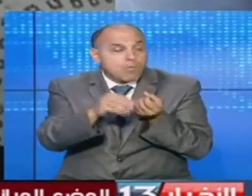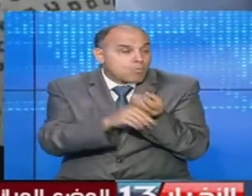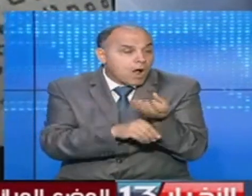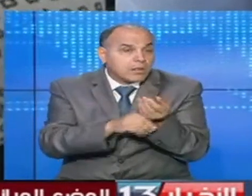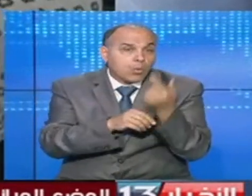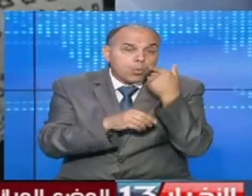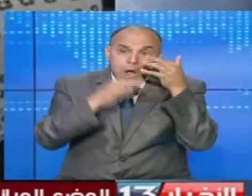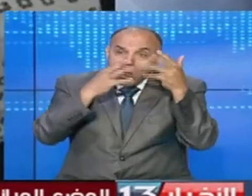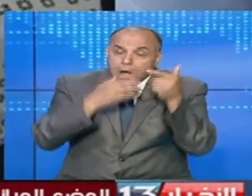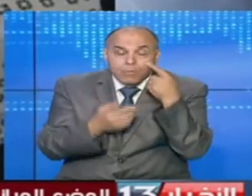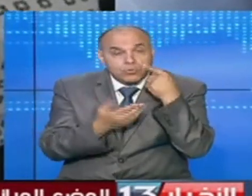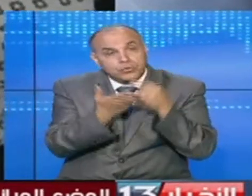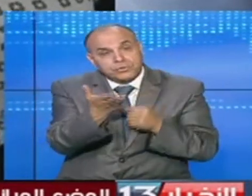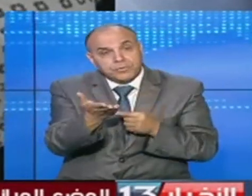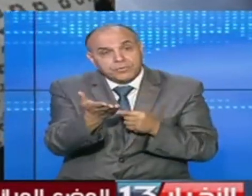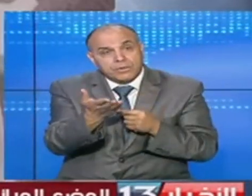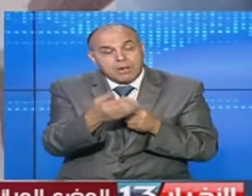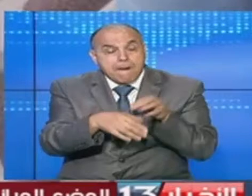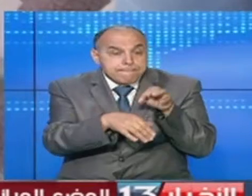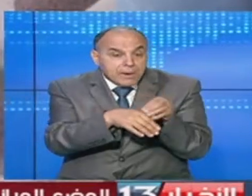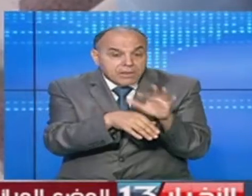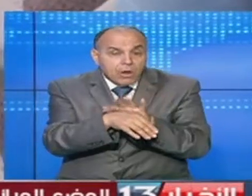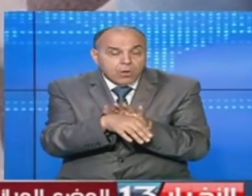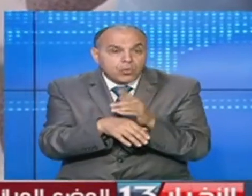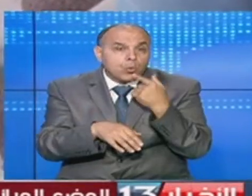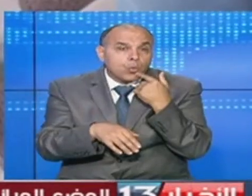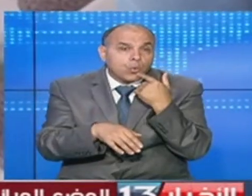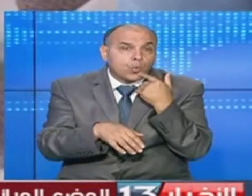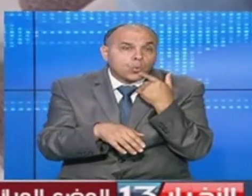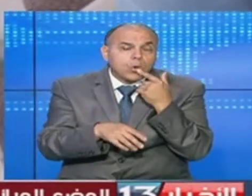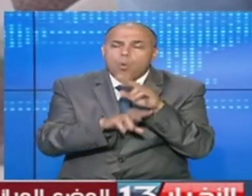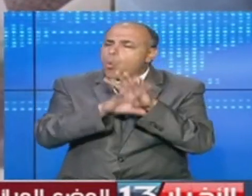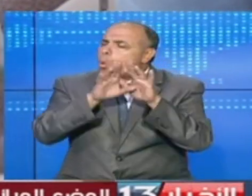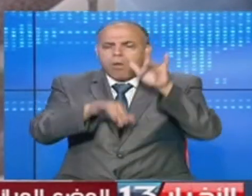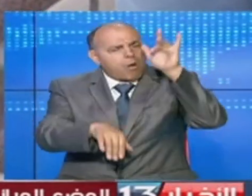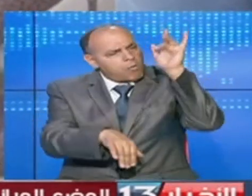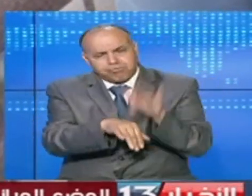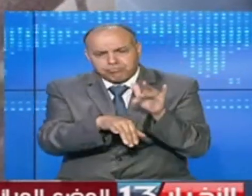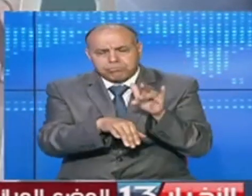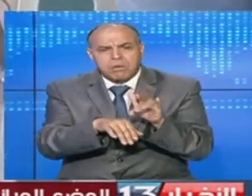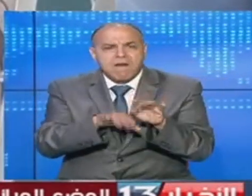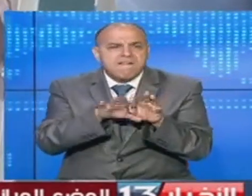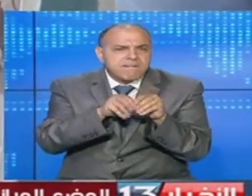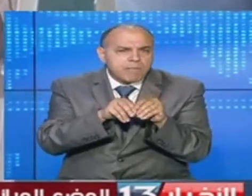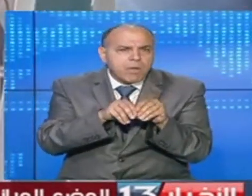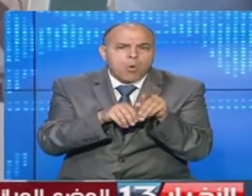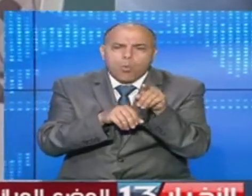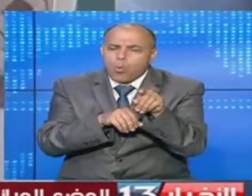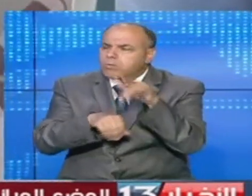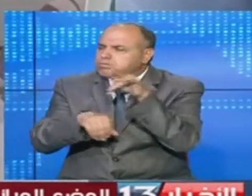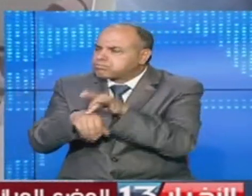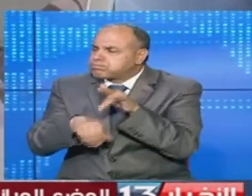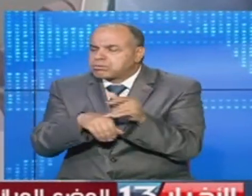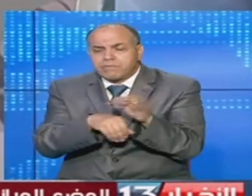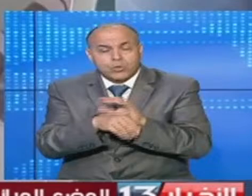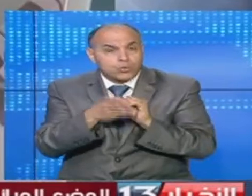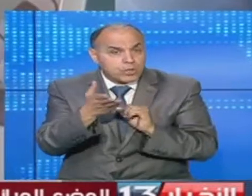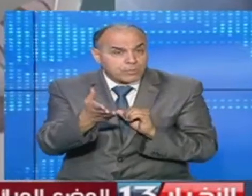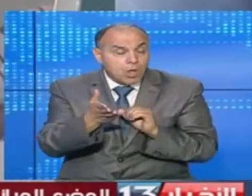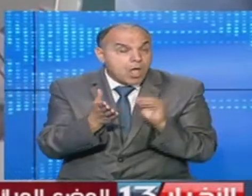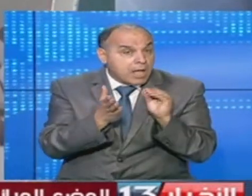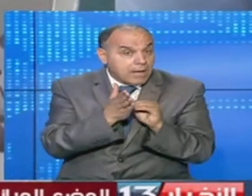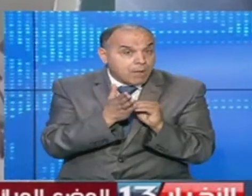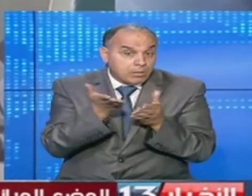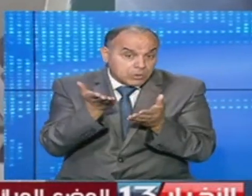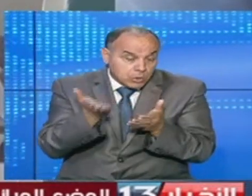والارقام الوباء لم يعد يستثني احدا عائلات باكملها تصاب بالفيروس كما